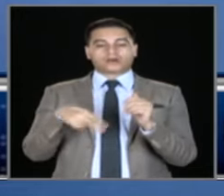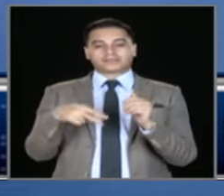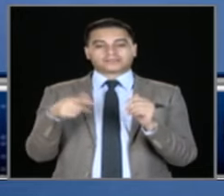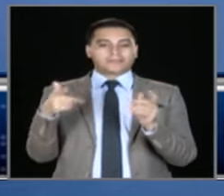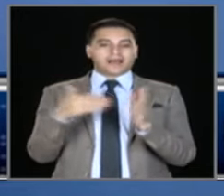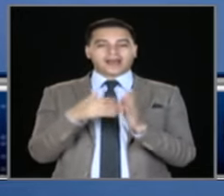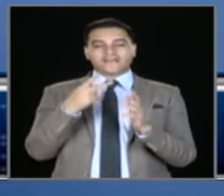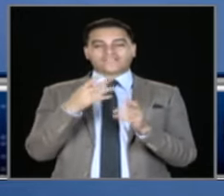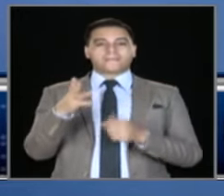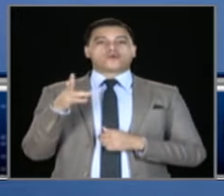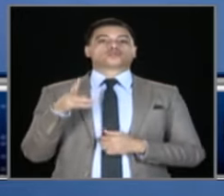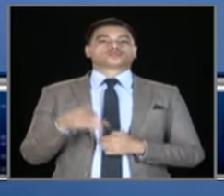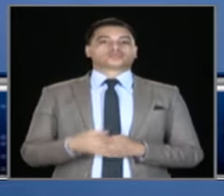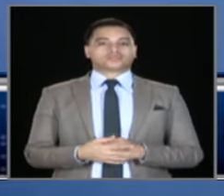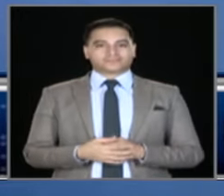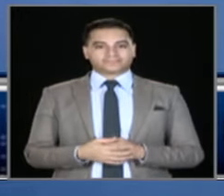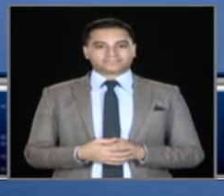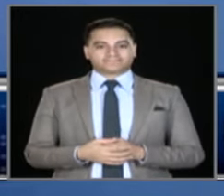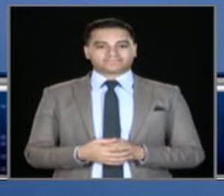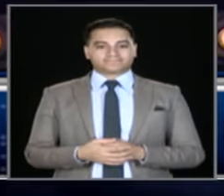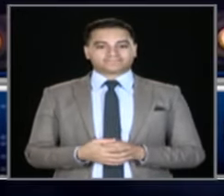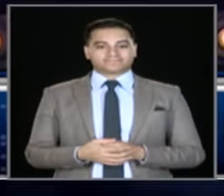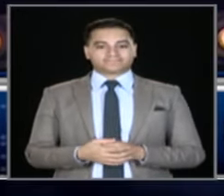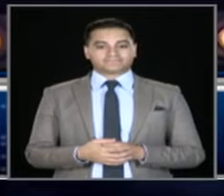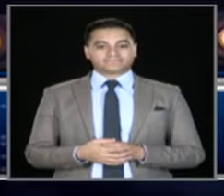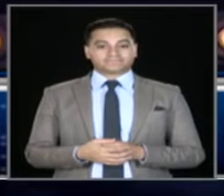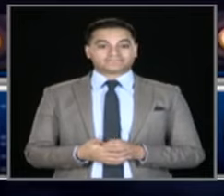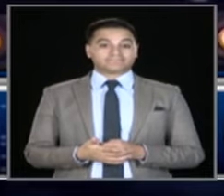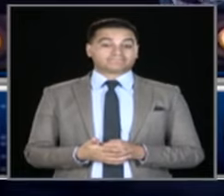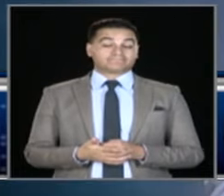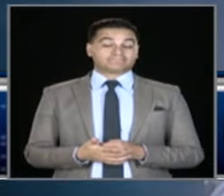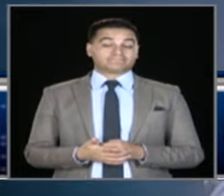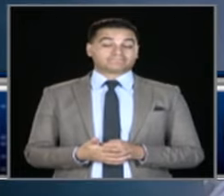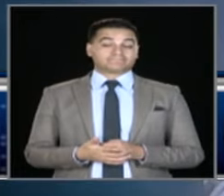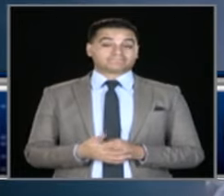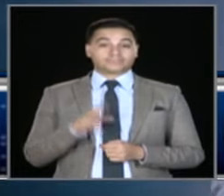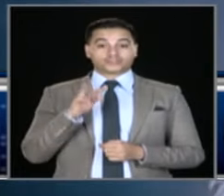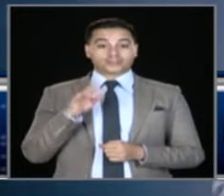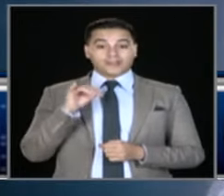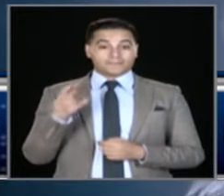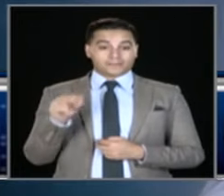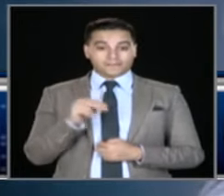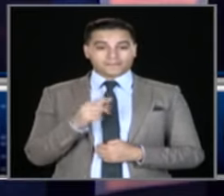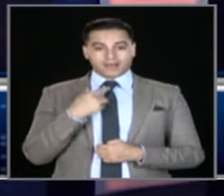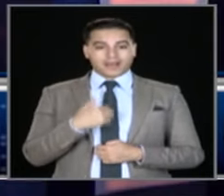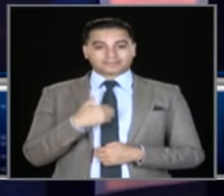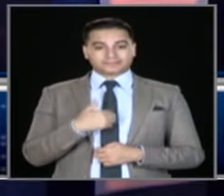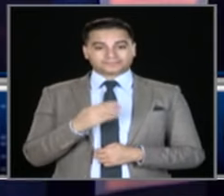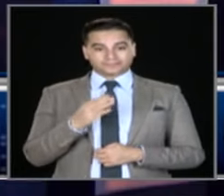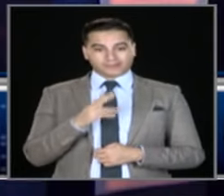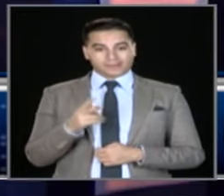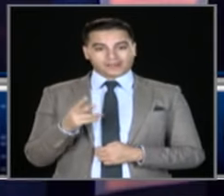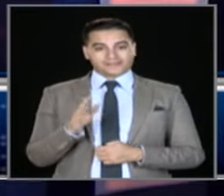القدم حتى عام 2024؟ كونغو ديمقراطية. هشام عندك إجابة؟ عندي إجابة تانية بس مش عندك إجابة